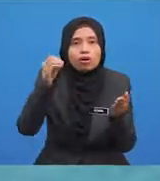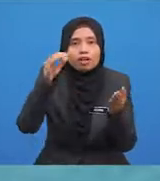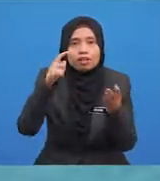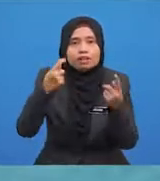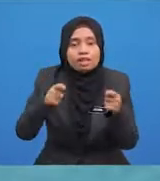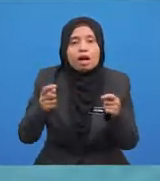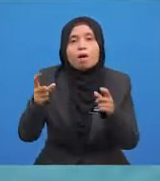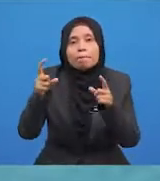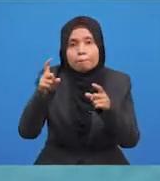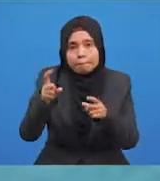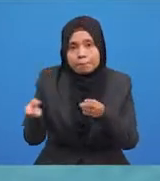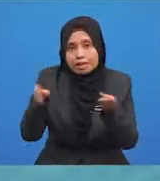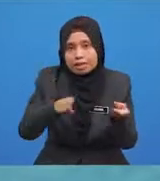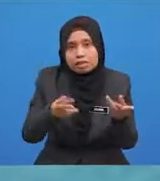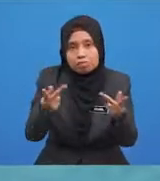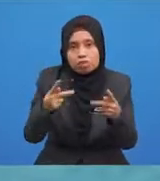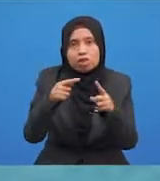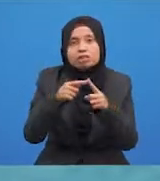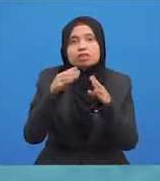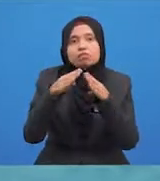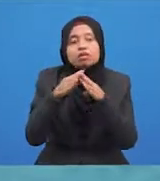yang telah mati pulang ke rumah.